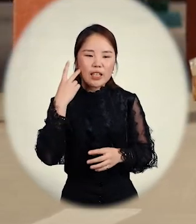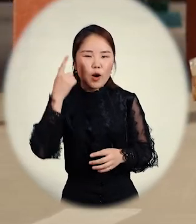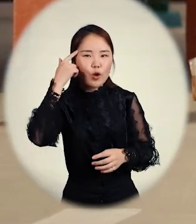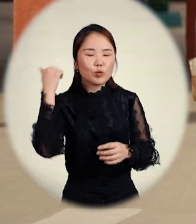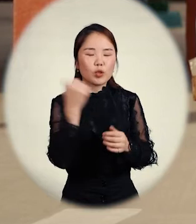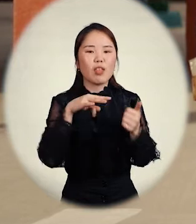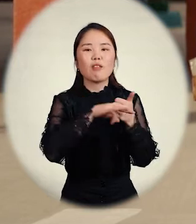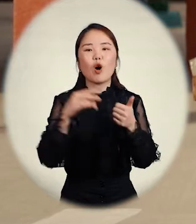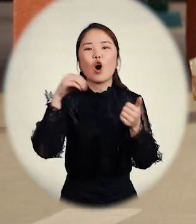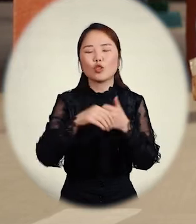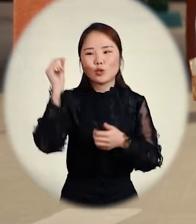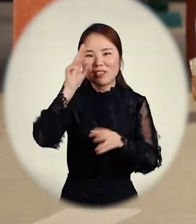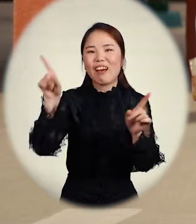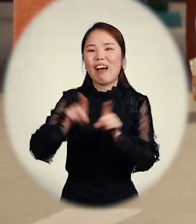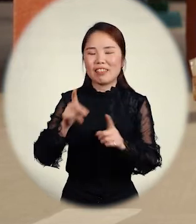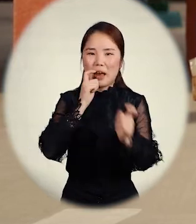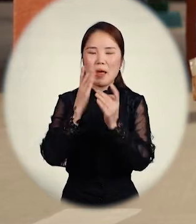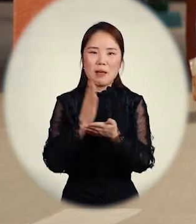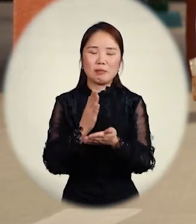нэг зөвлөлт оруулсан. Яг тийм.